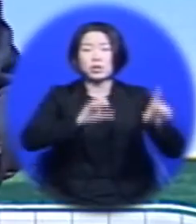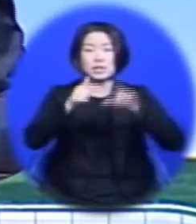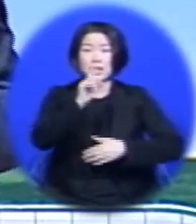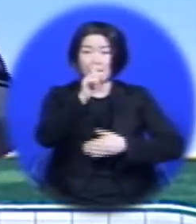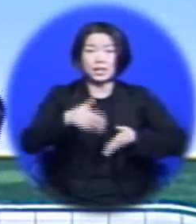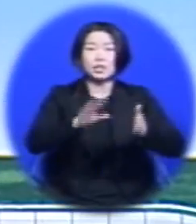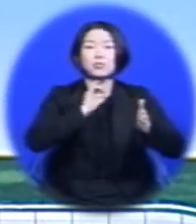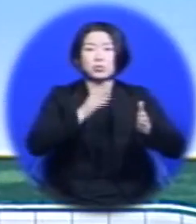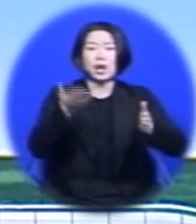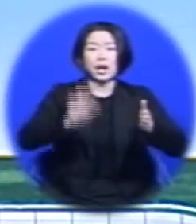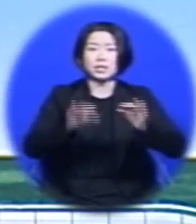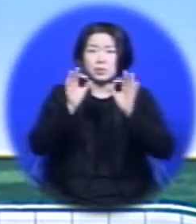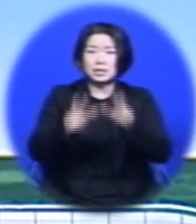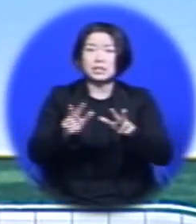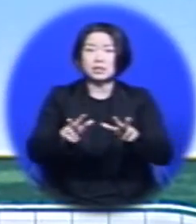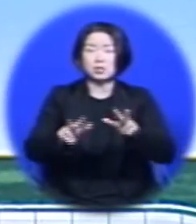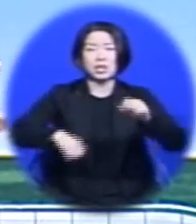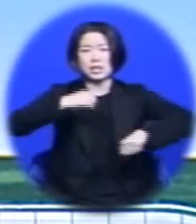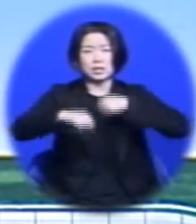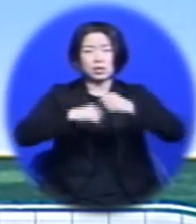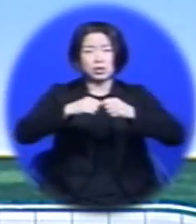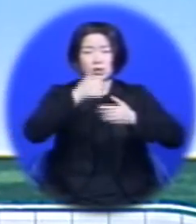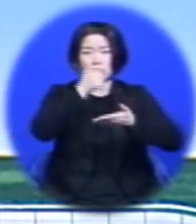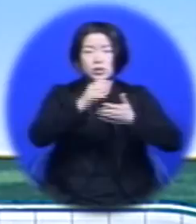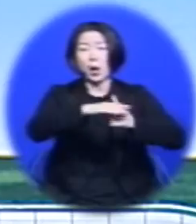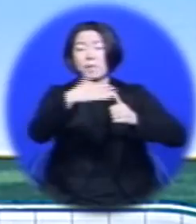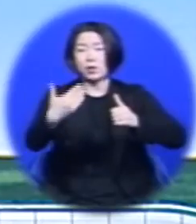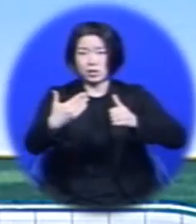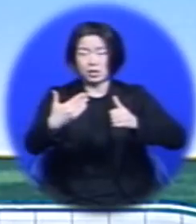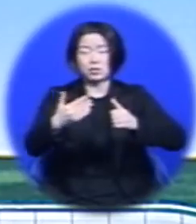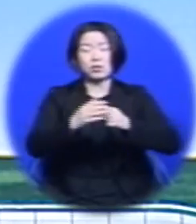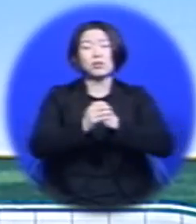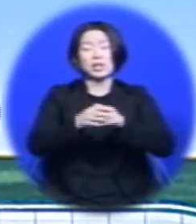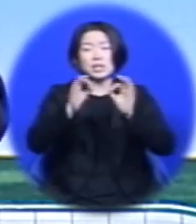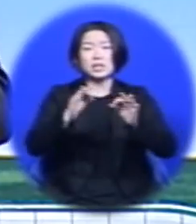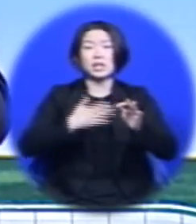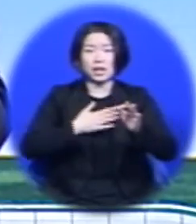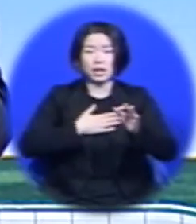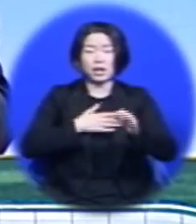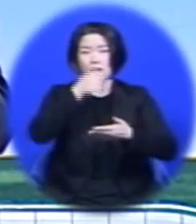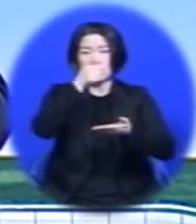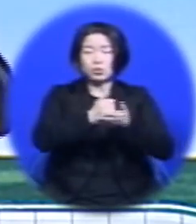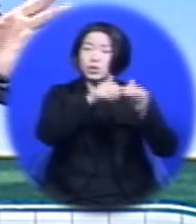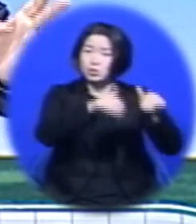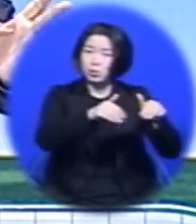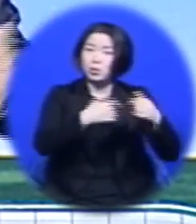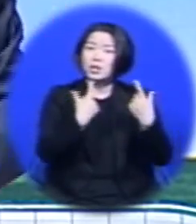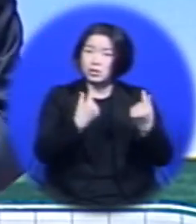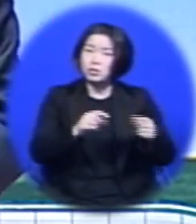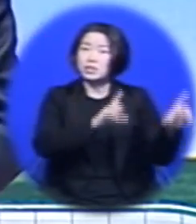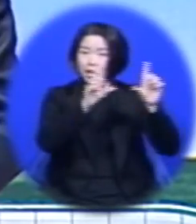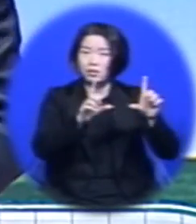이제는 자유 하게 됐습니까 죄에서 벗어나 씁니까 이제는 내가 죄의 종으로 여전히 잘